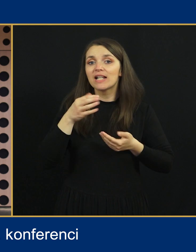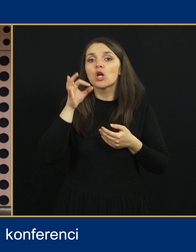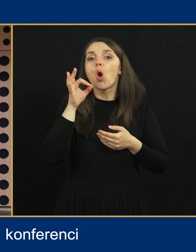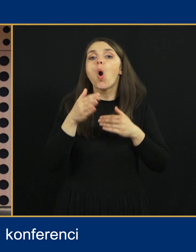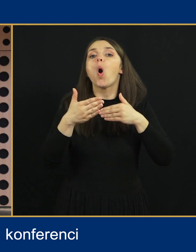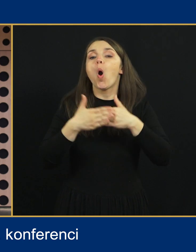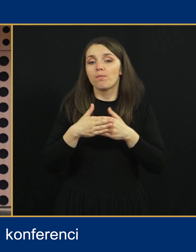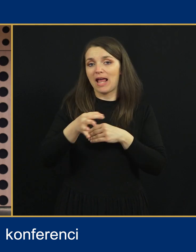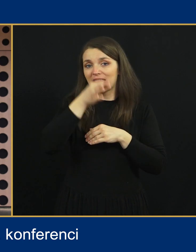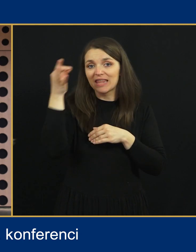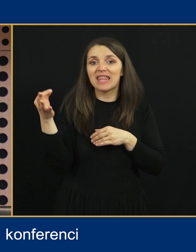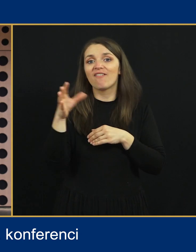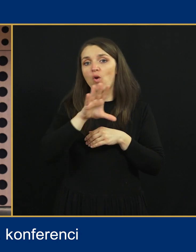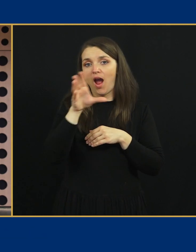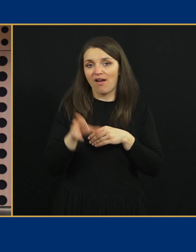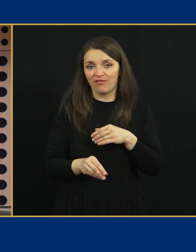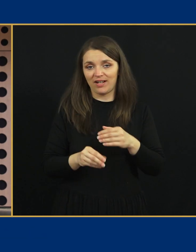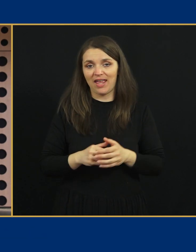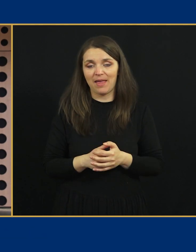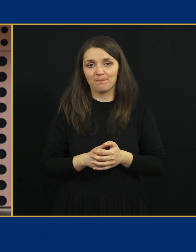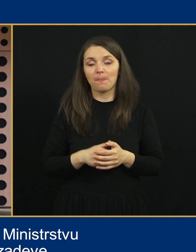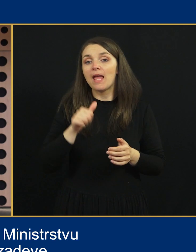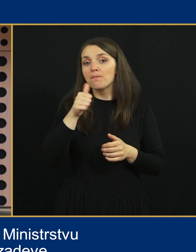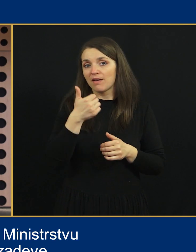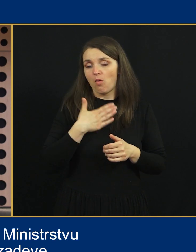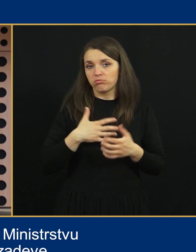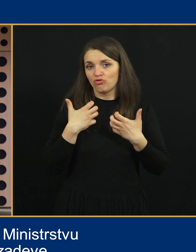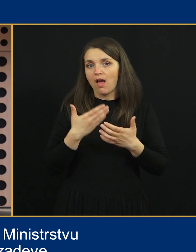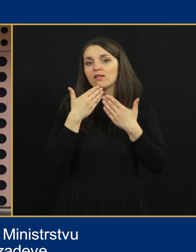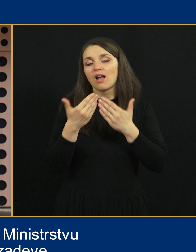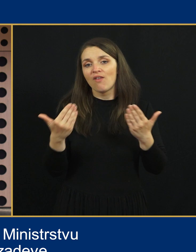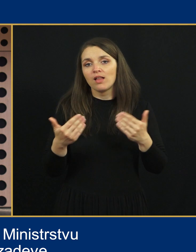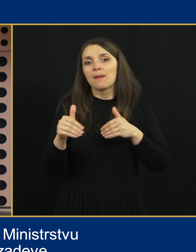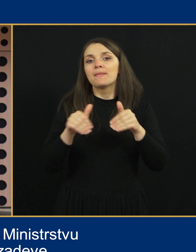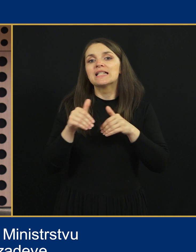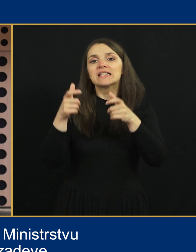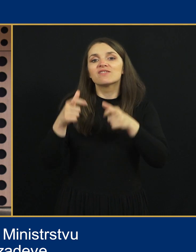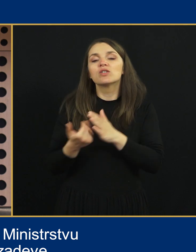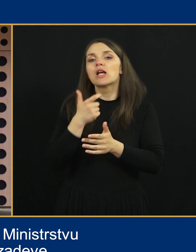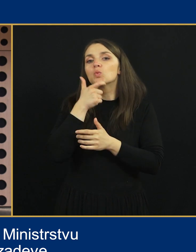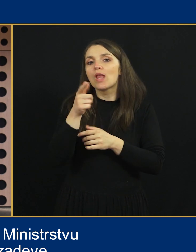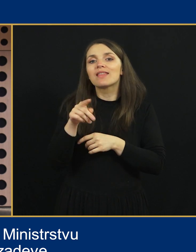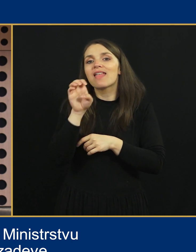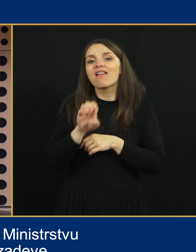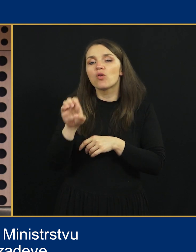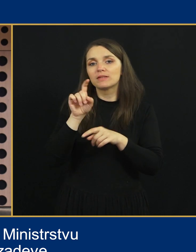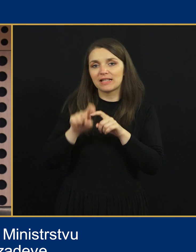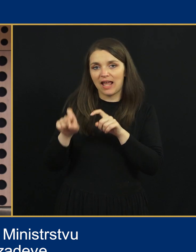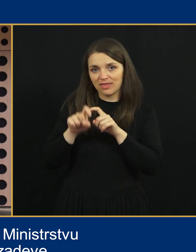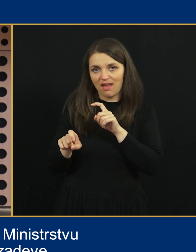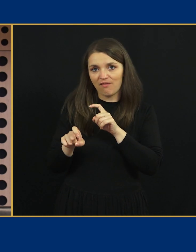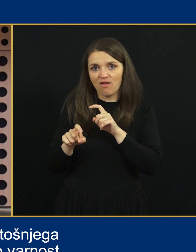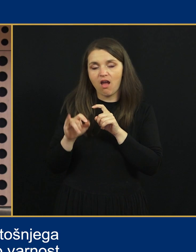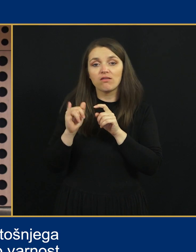konferenci ob Dnevu Afrike. Najprej bi se želela zahvaliti Ministrstvu za zunanje in evropske